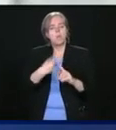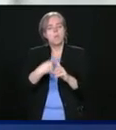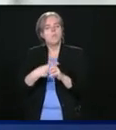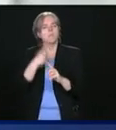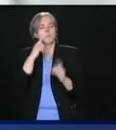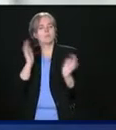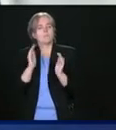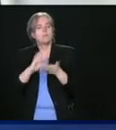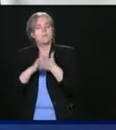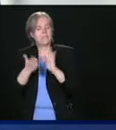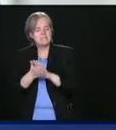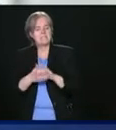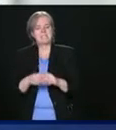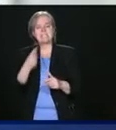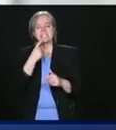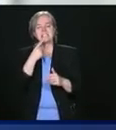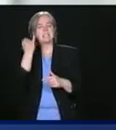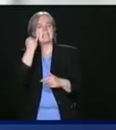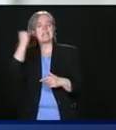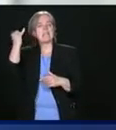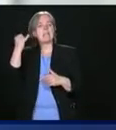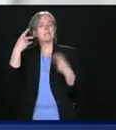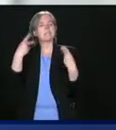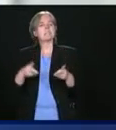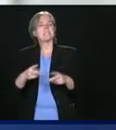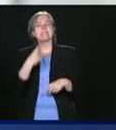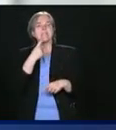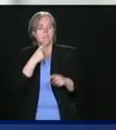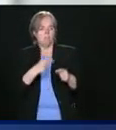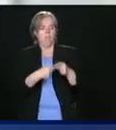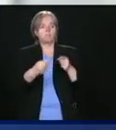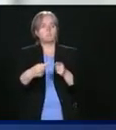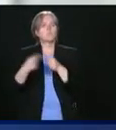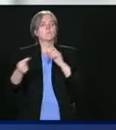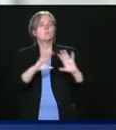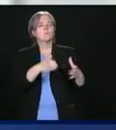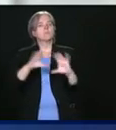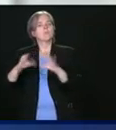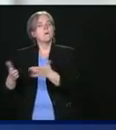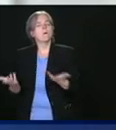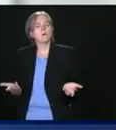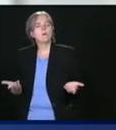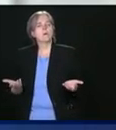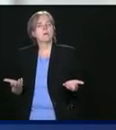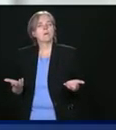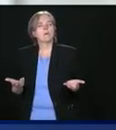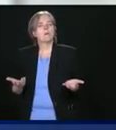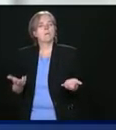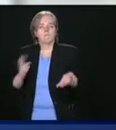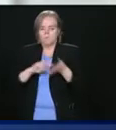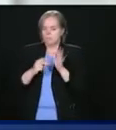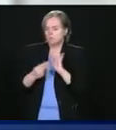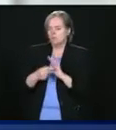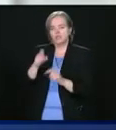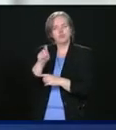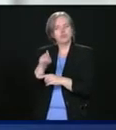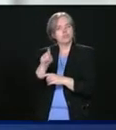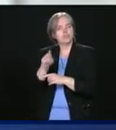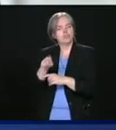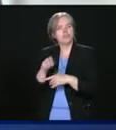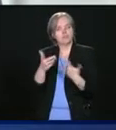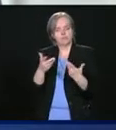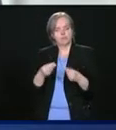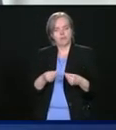créeraient un enjeu. Il y a aussi des prêts et différents mécanismes de position. Est-ce